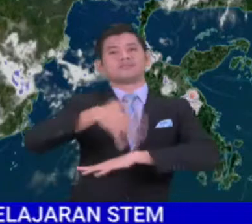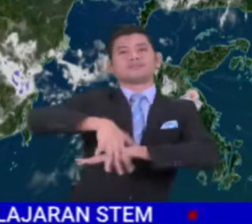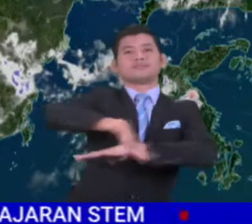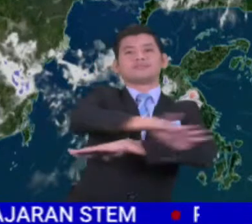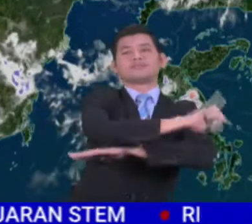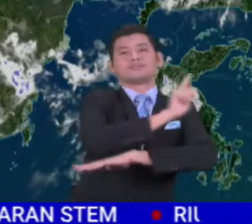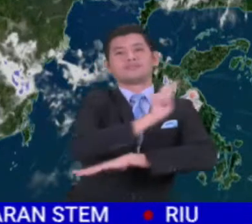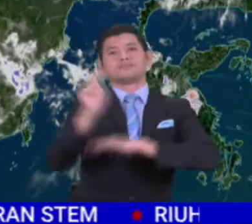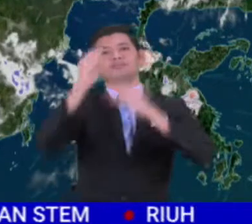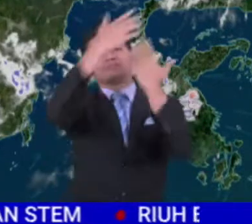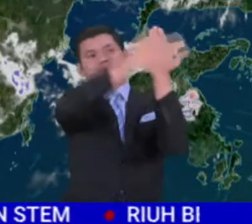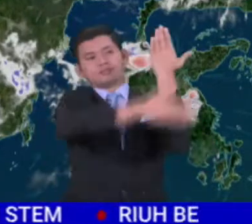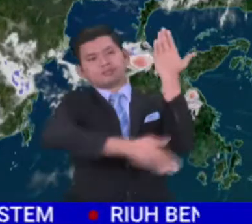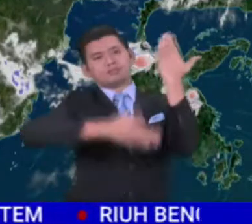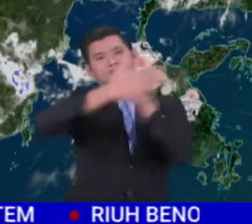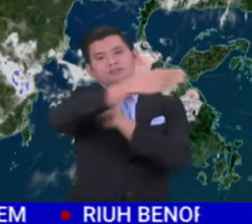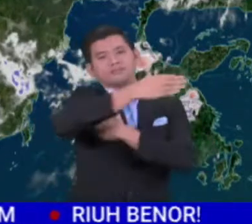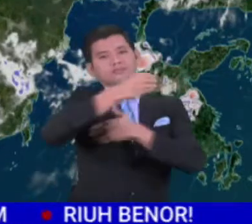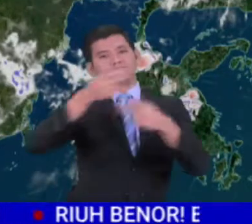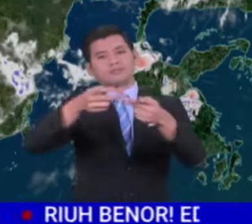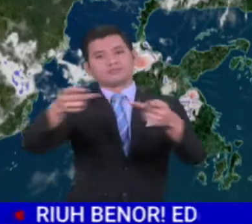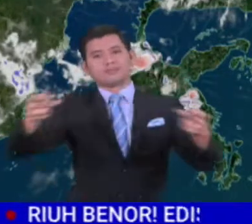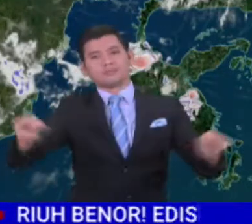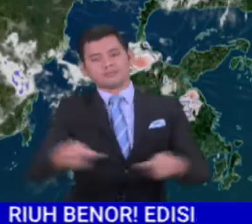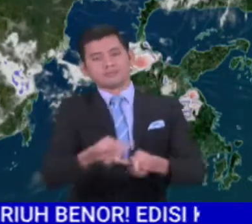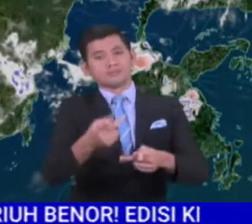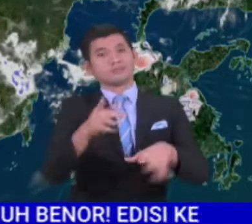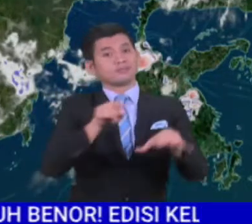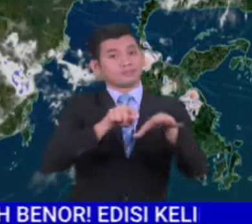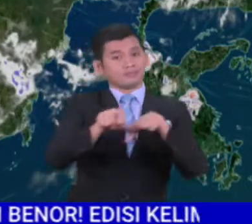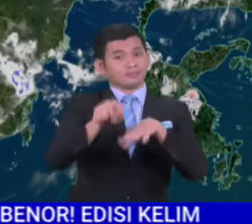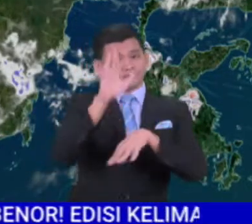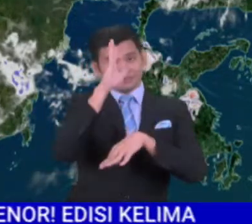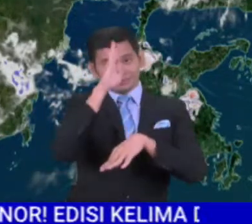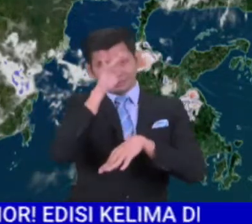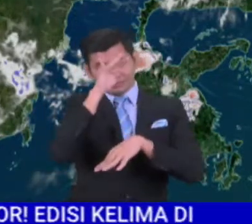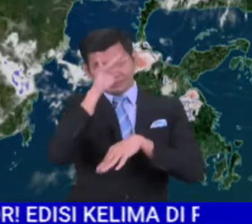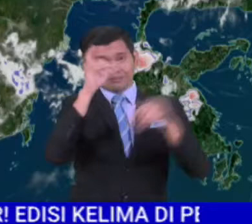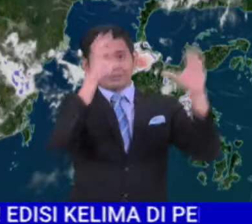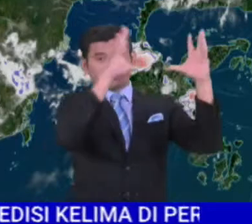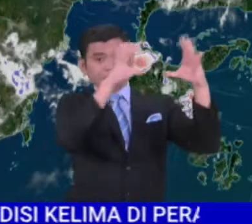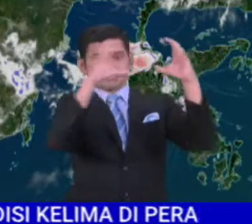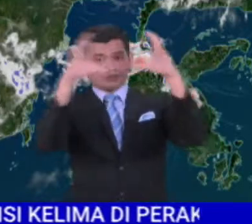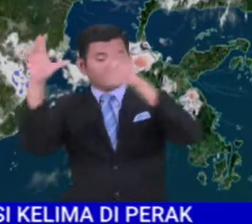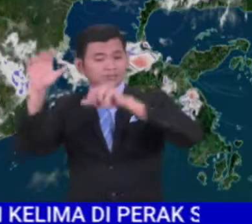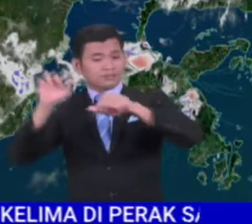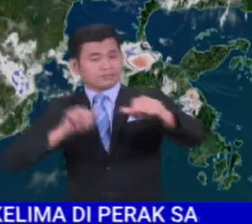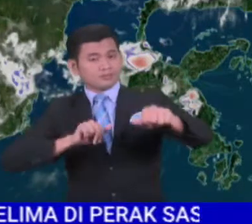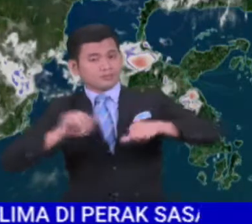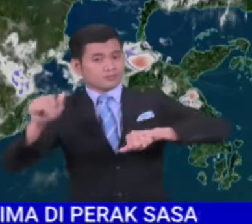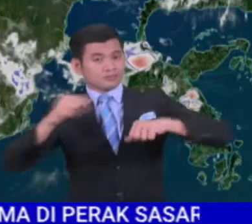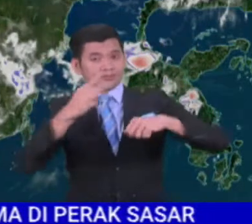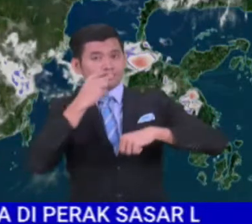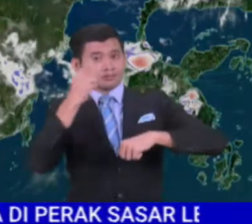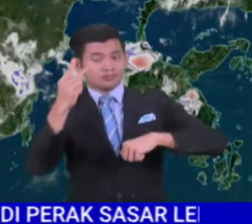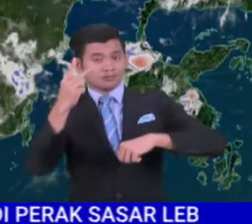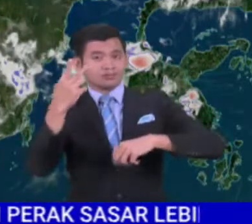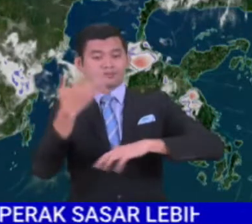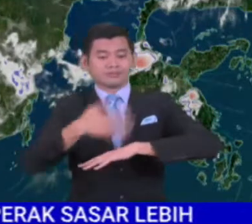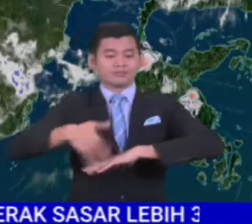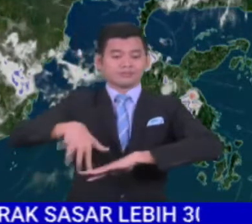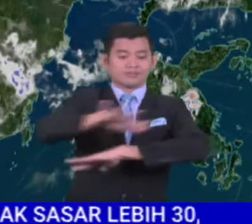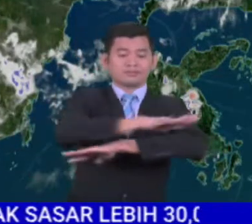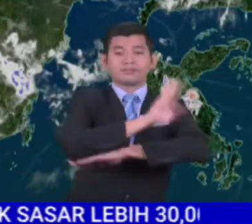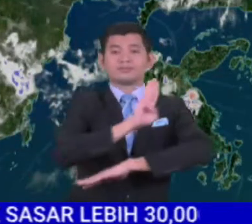semenanjung Malaysia dan juga di sekitar Selat Melaka. Kelompok awan aktif ini juga turut diceram melibatkan kawasan di sekitar pantai barat